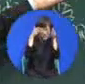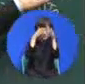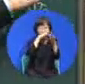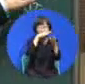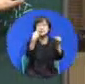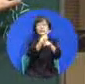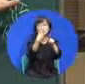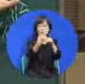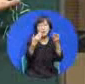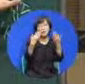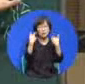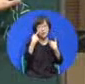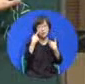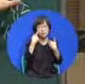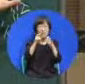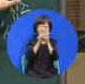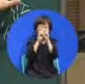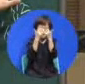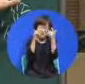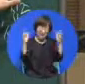Work 몰라요. together with them.